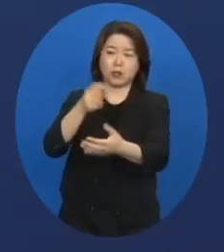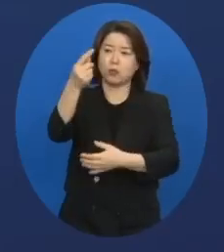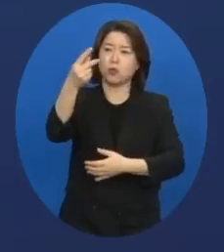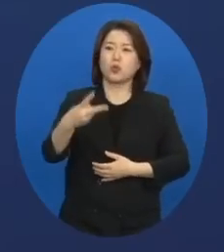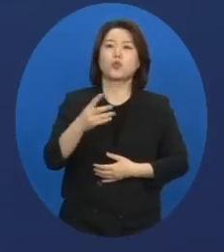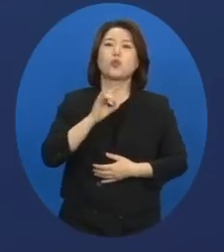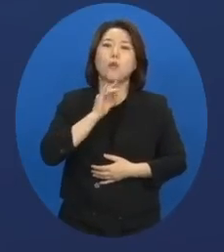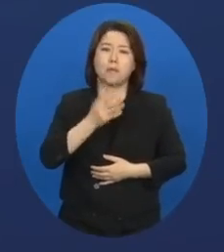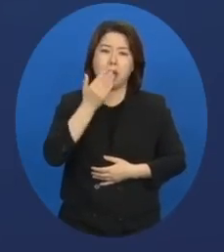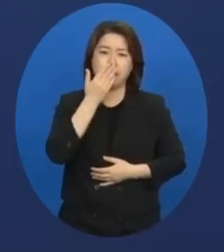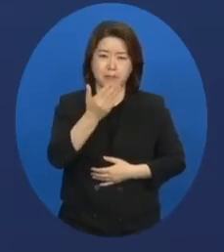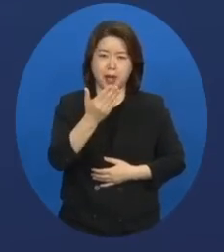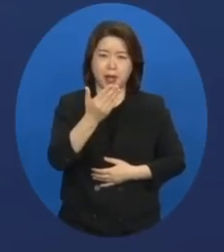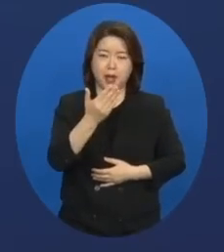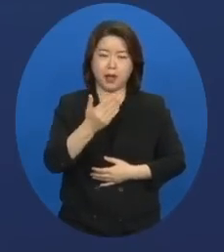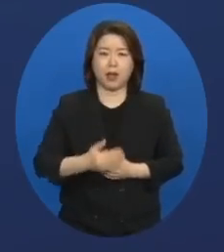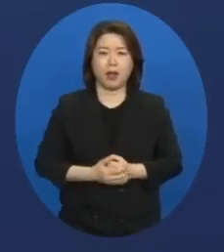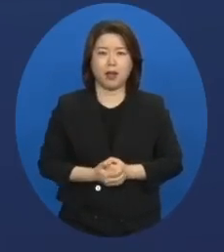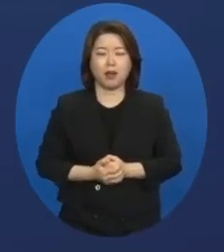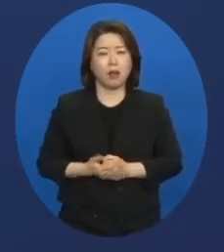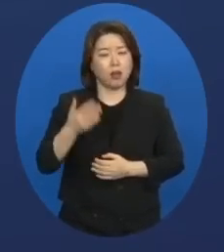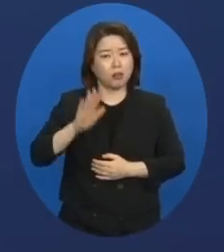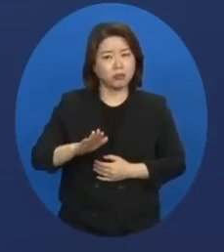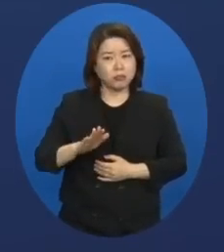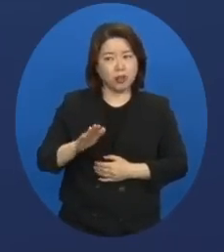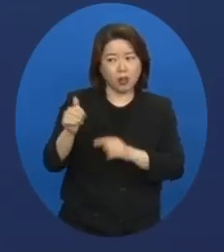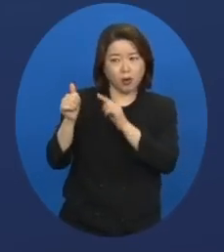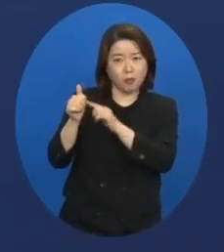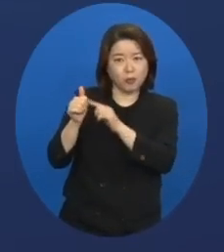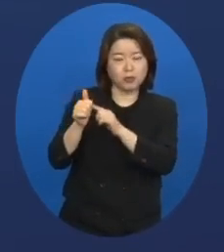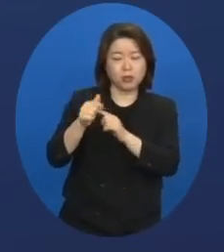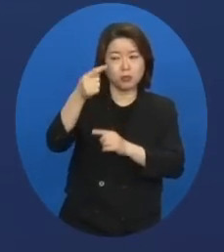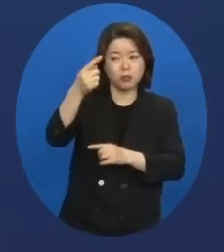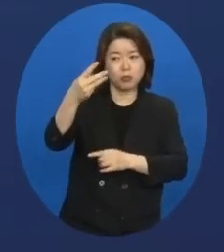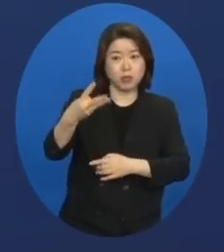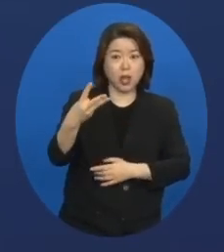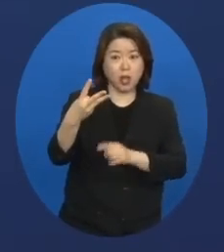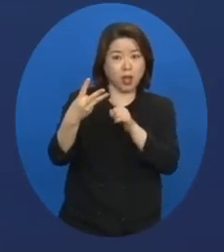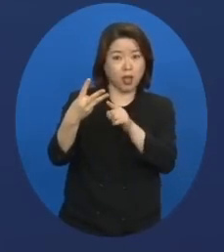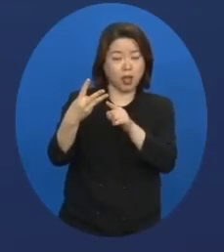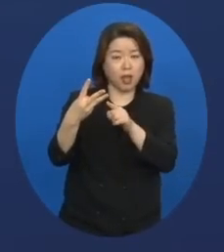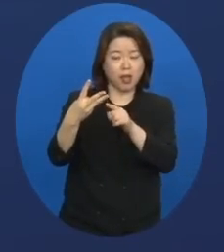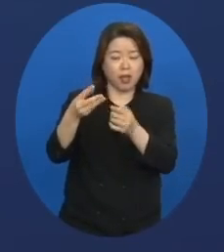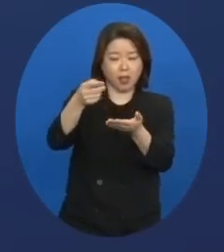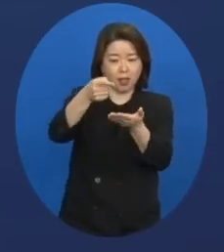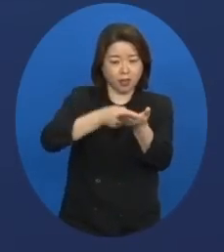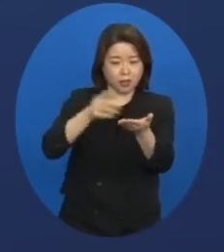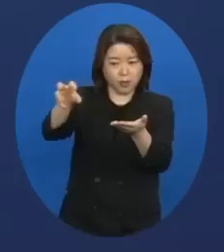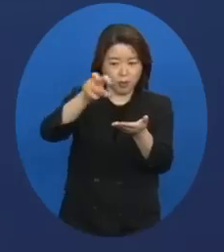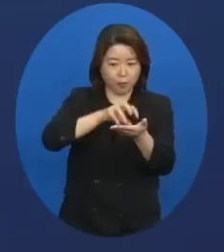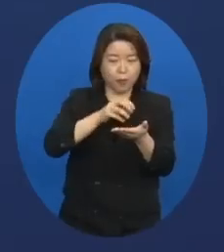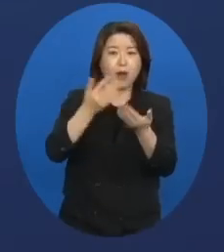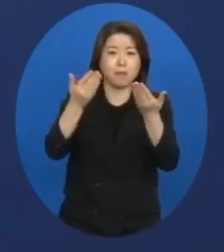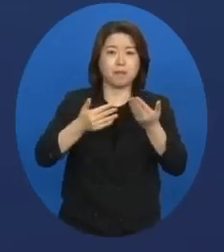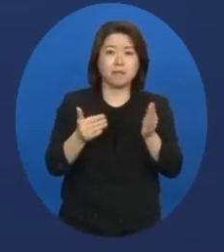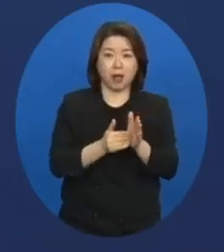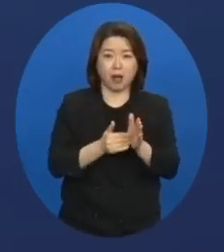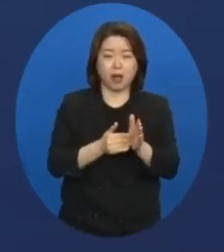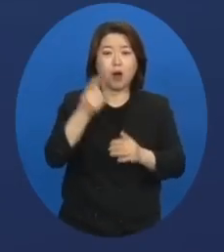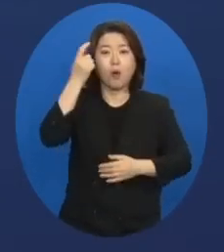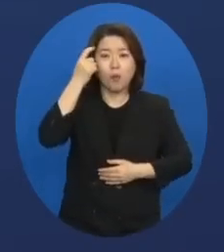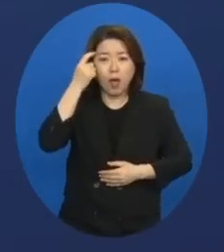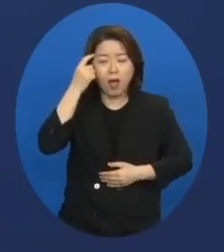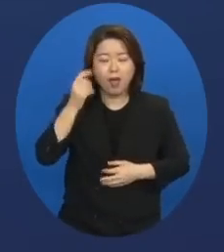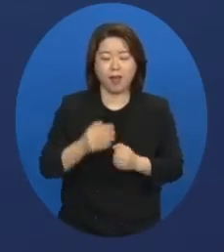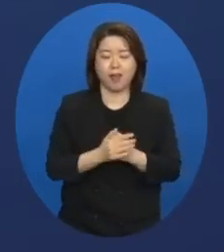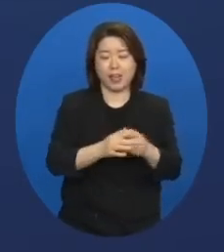번까지밖에는 못하게 되어 있습니다. 그런데 그분은 세 번 심장 이식 수술을 받게 되었는데 이유는 첫 번째